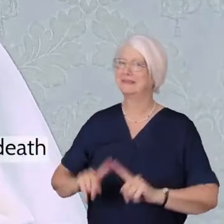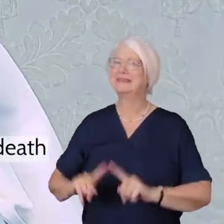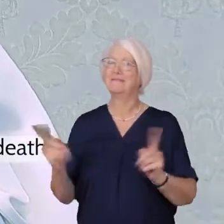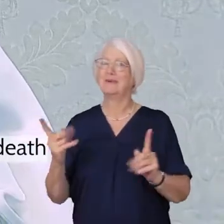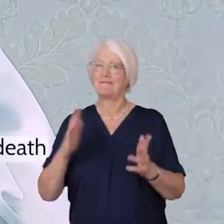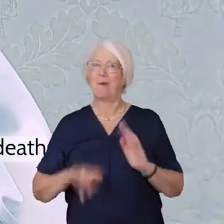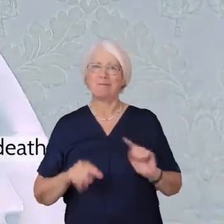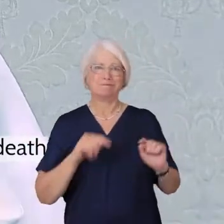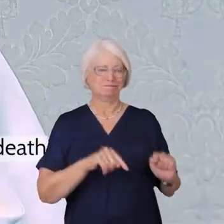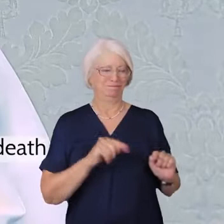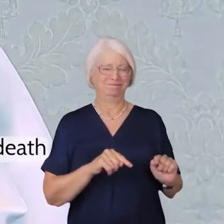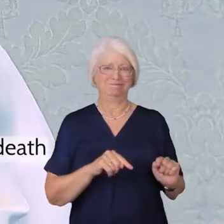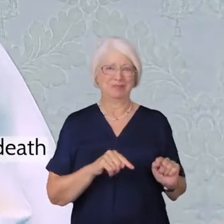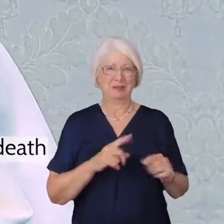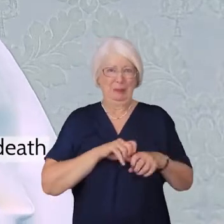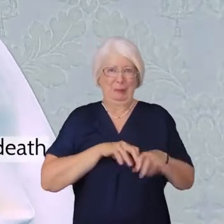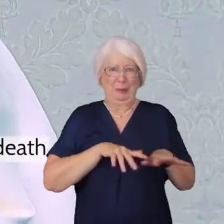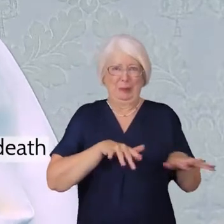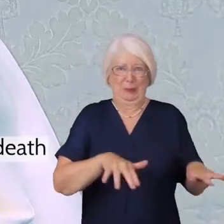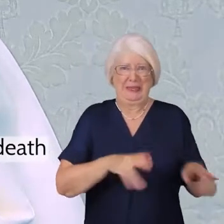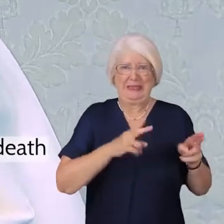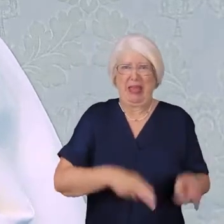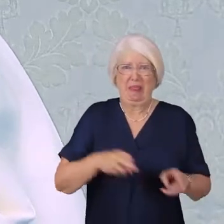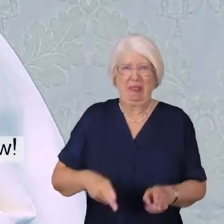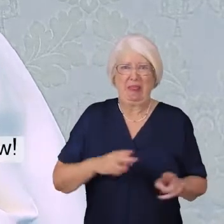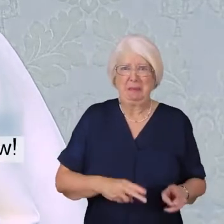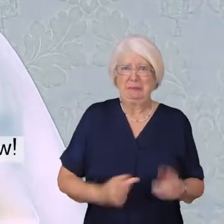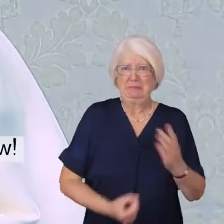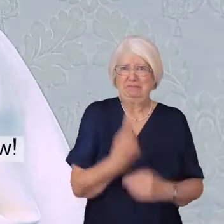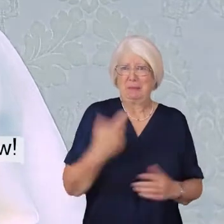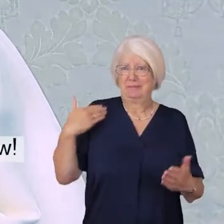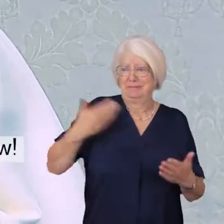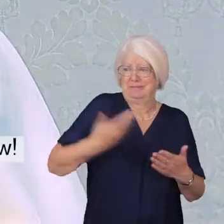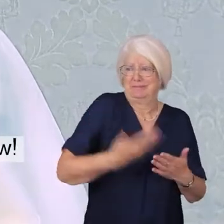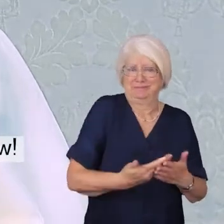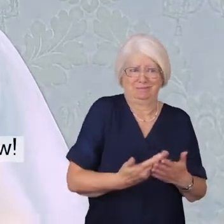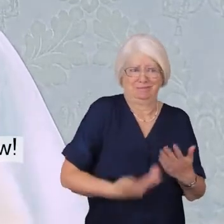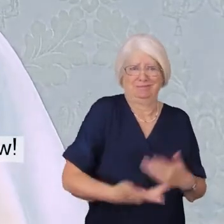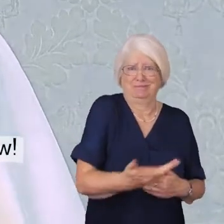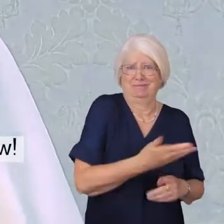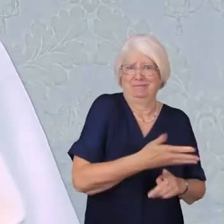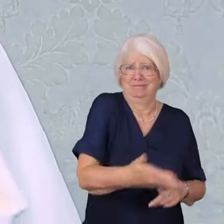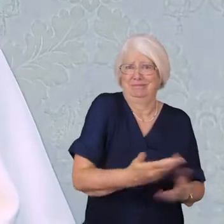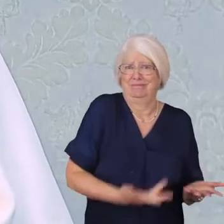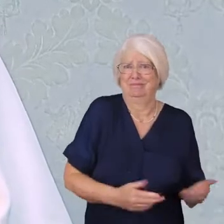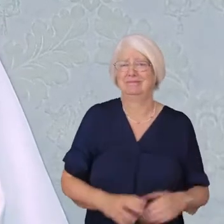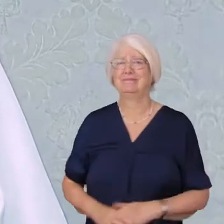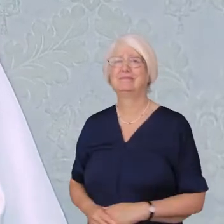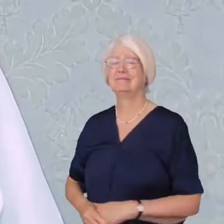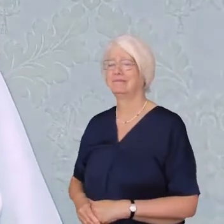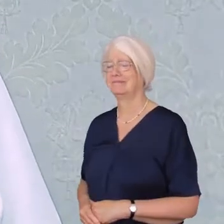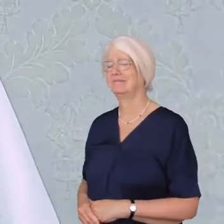Quando stride tutto ciò con il contagio di morte che da me si infesta la terra,